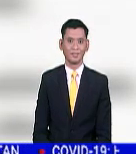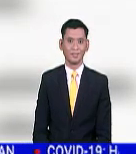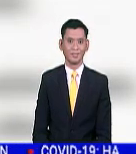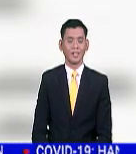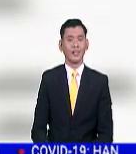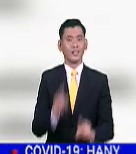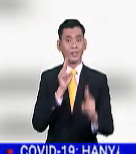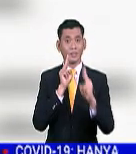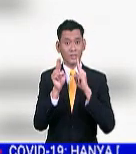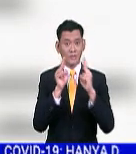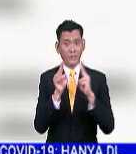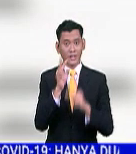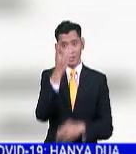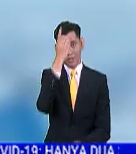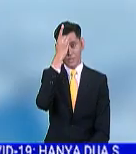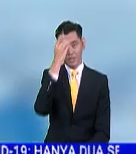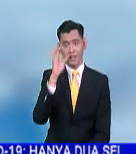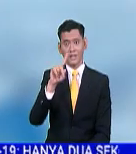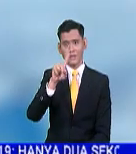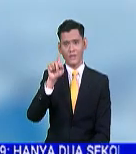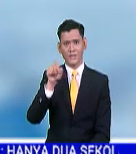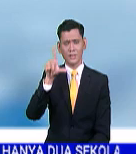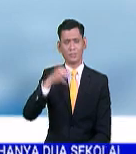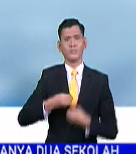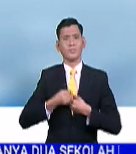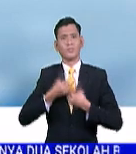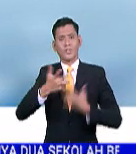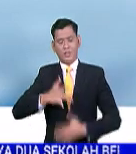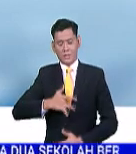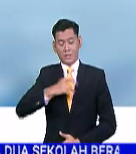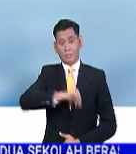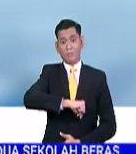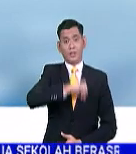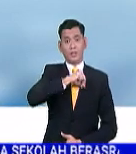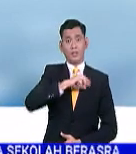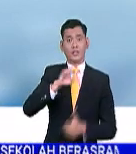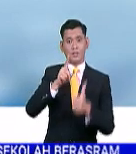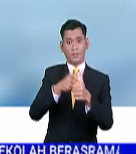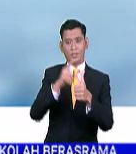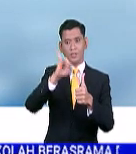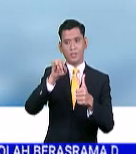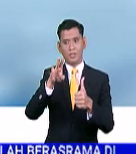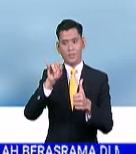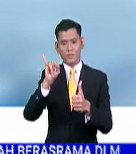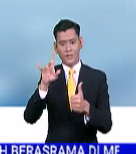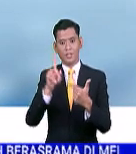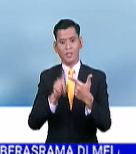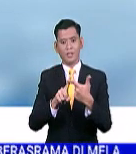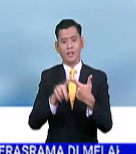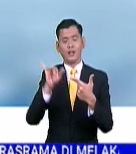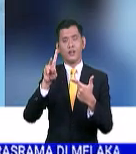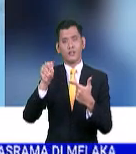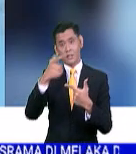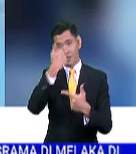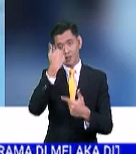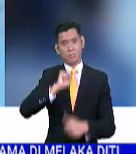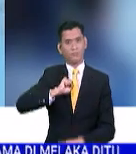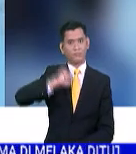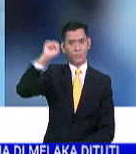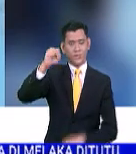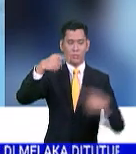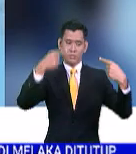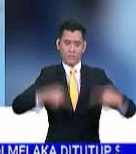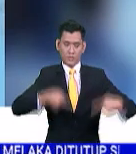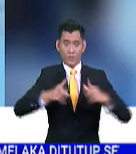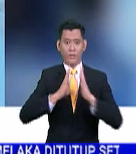Menerusi ucapan tersebut, Datuk Seri Ahmad Faizal meluahkan rasa bangga terhadap Jeffrey Webb dan Arwin Salehuddin bakal berjuang mewakili